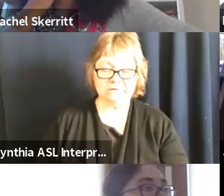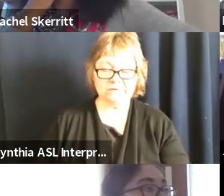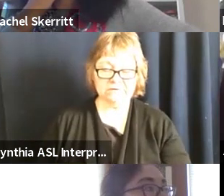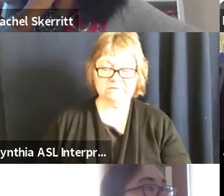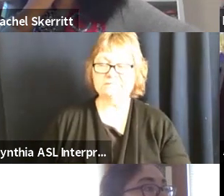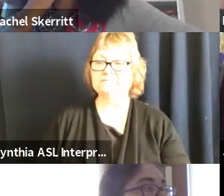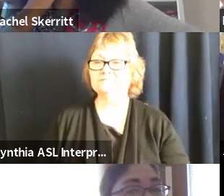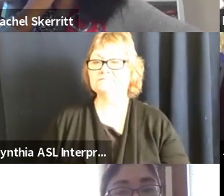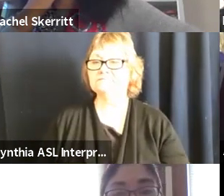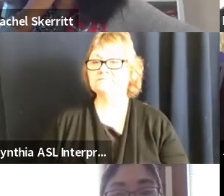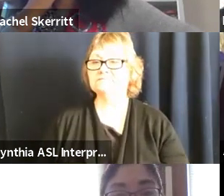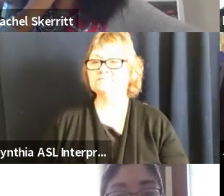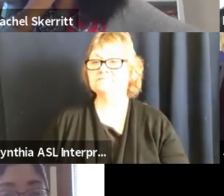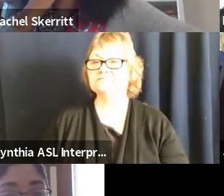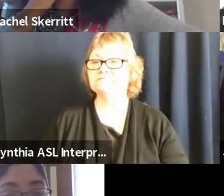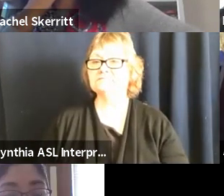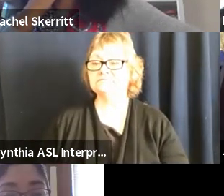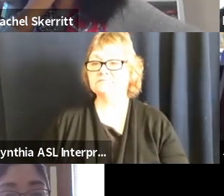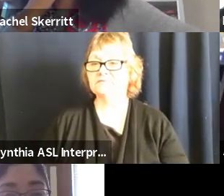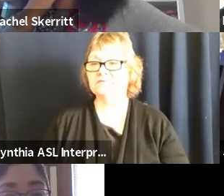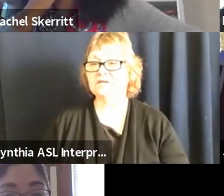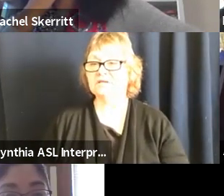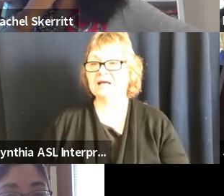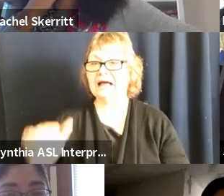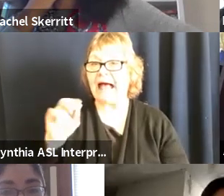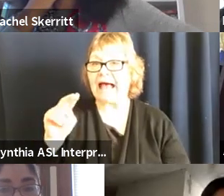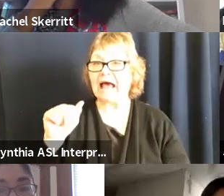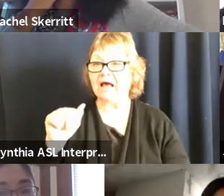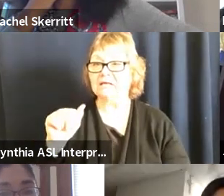So, 大家好. Yeah, Anna, is that you?